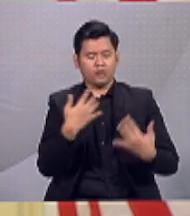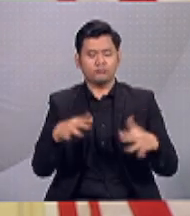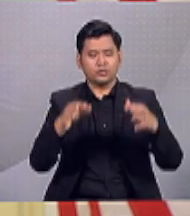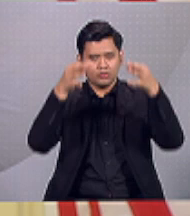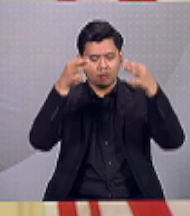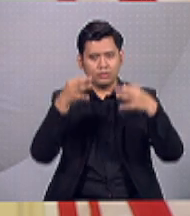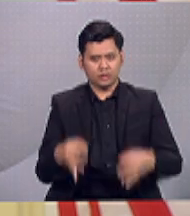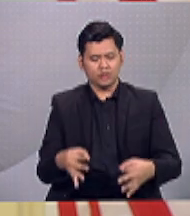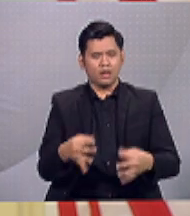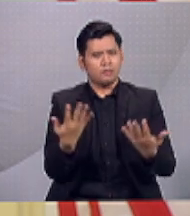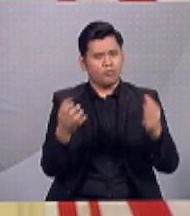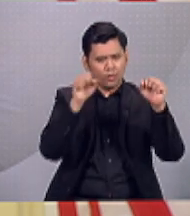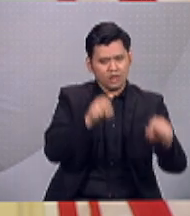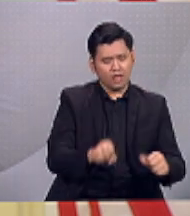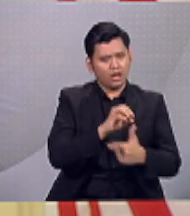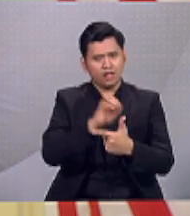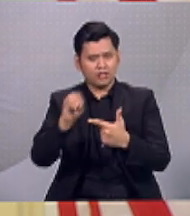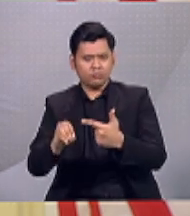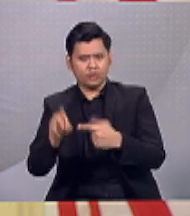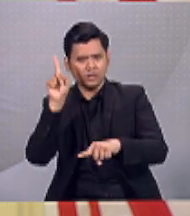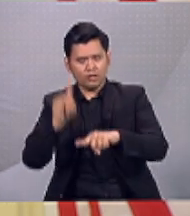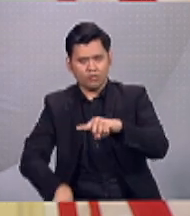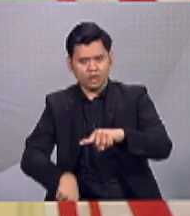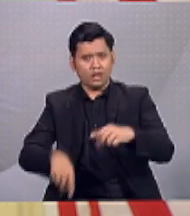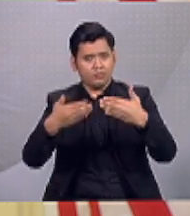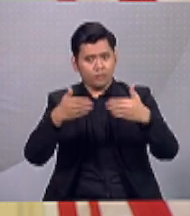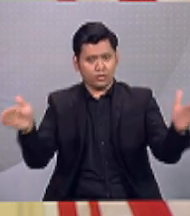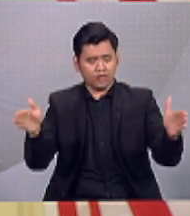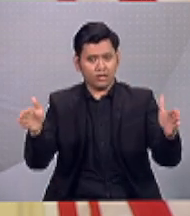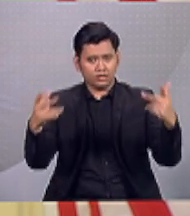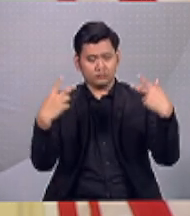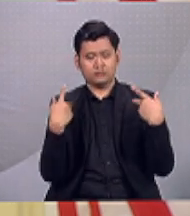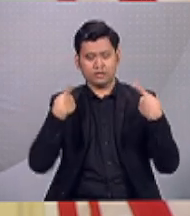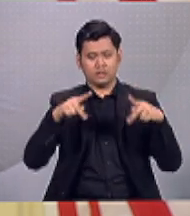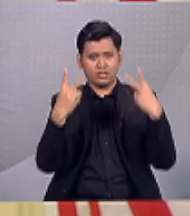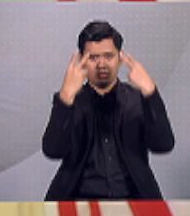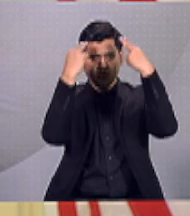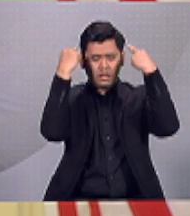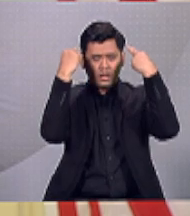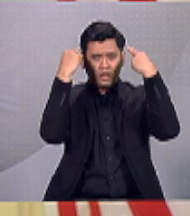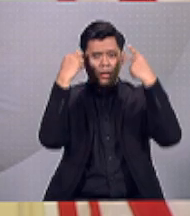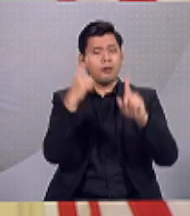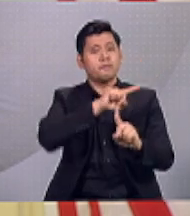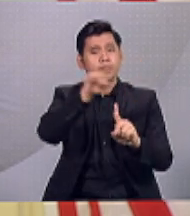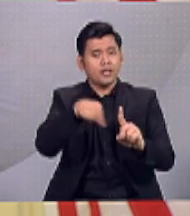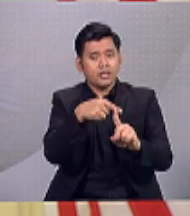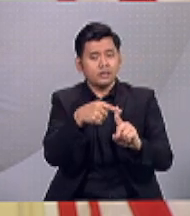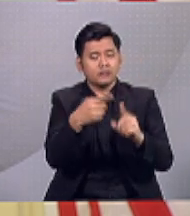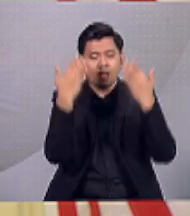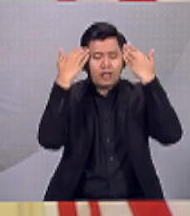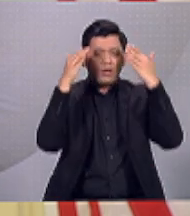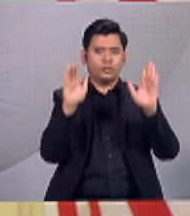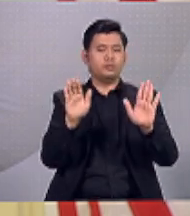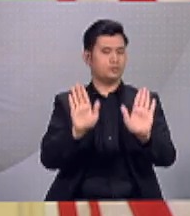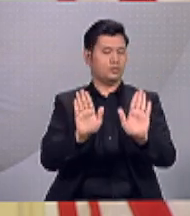sama ada nak membenarkan kedai-kedai gunting rambut dibuka atau tidak selepas itu. Dan bila tarikh pun kita bergantung